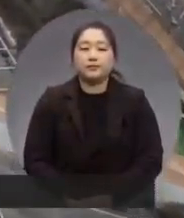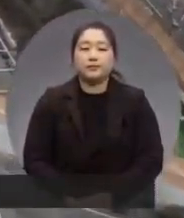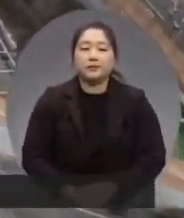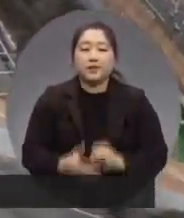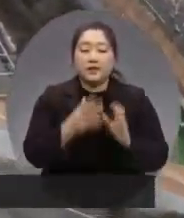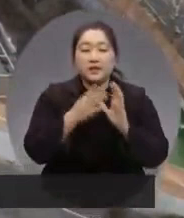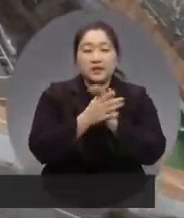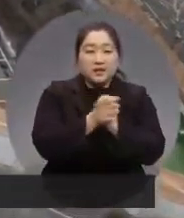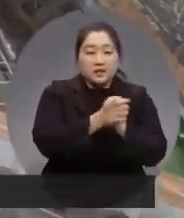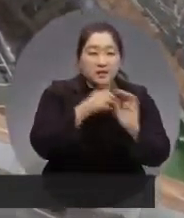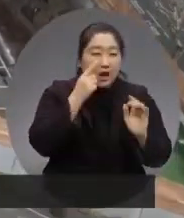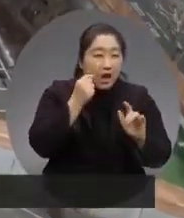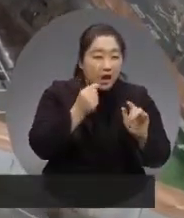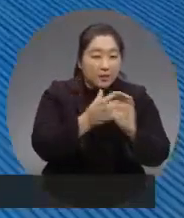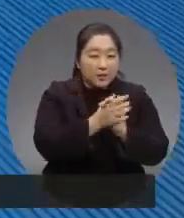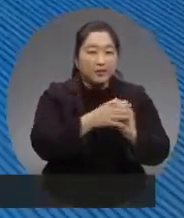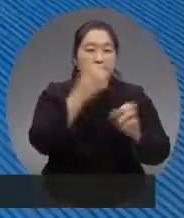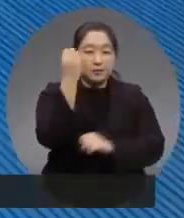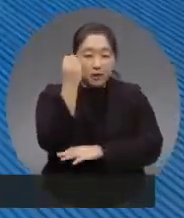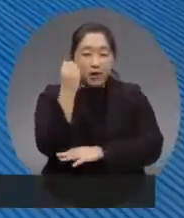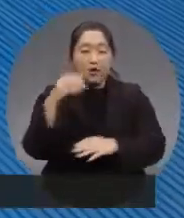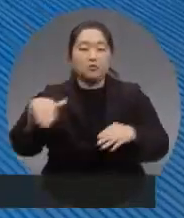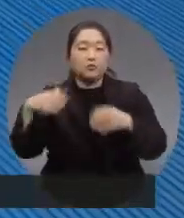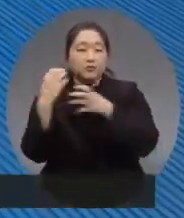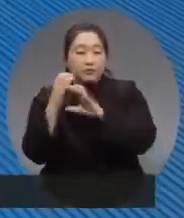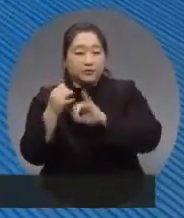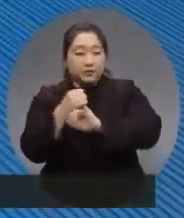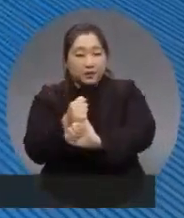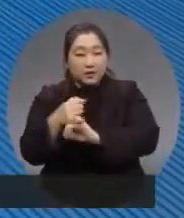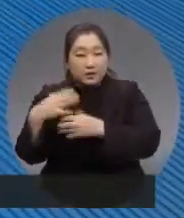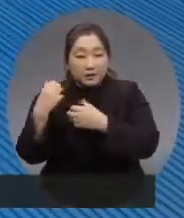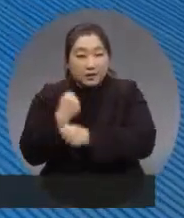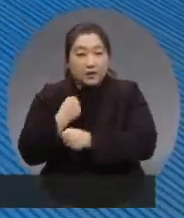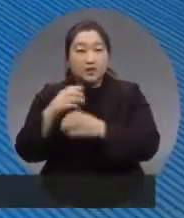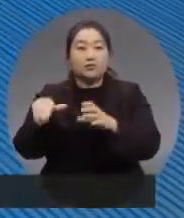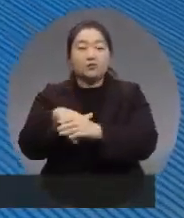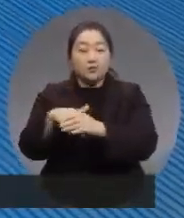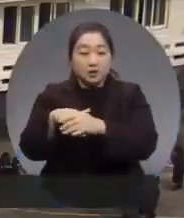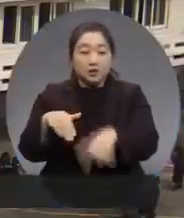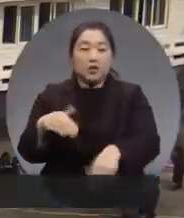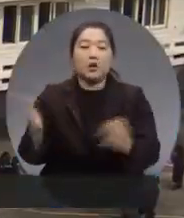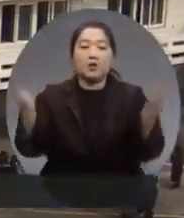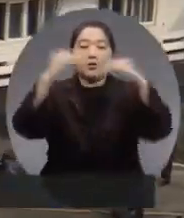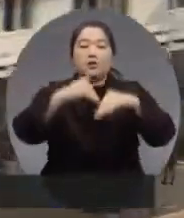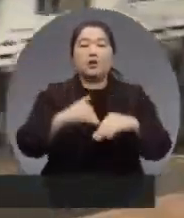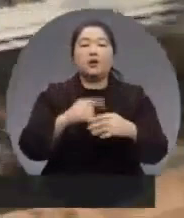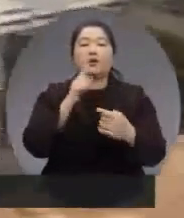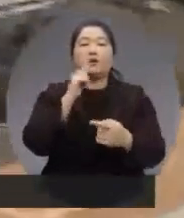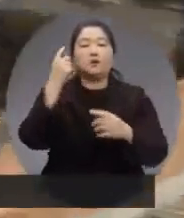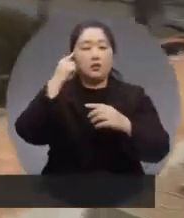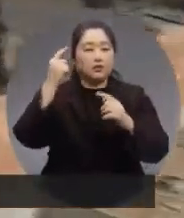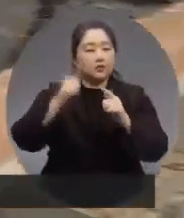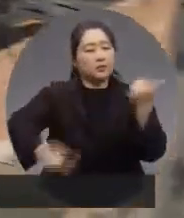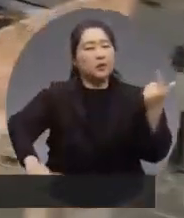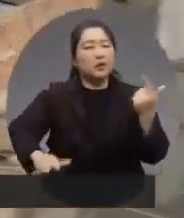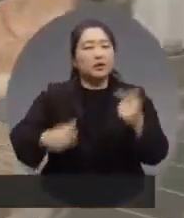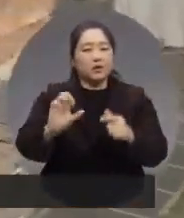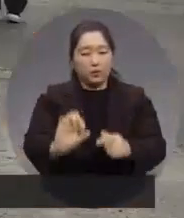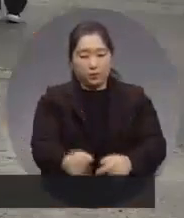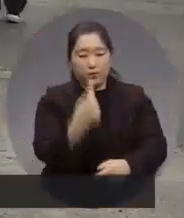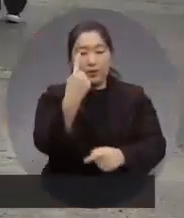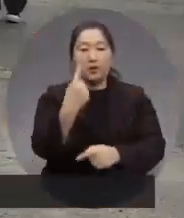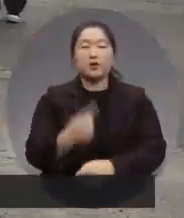친일의 잔재다. 지켜야 할 문화재다. 청주시청 본관 건물에 대한 원론적인 가치 차이에서 시작한